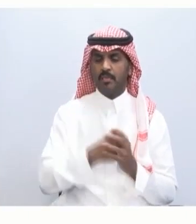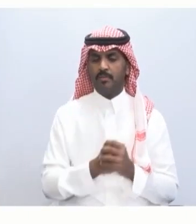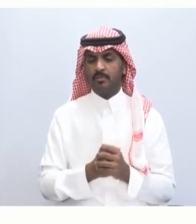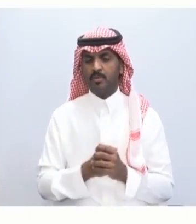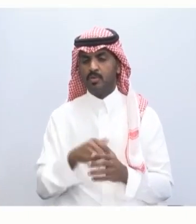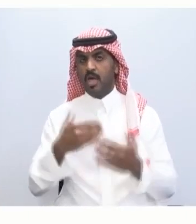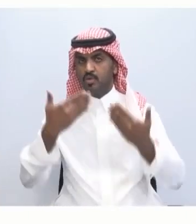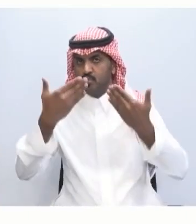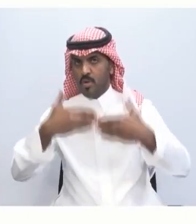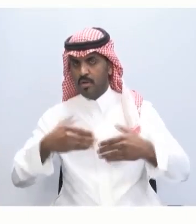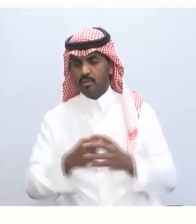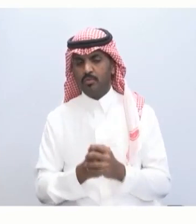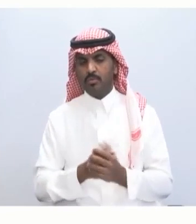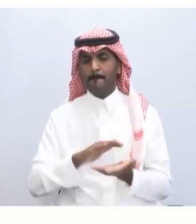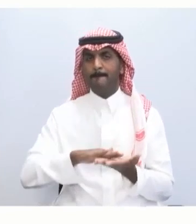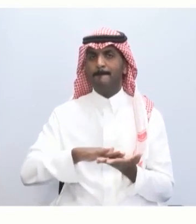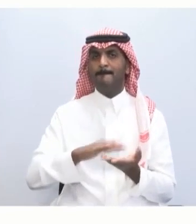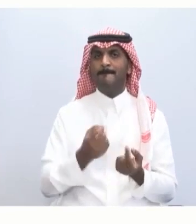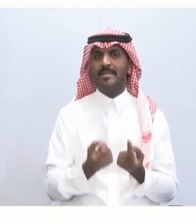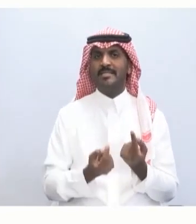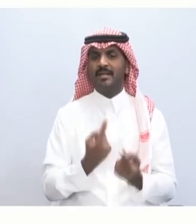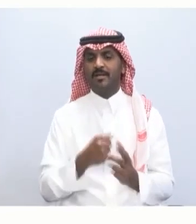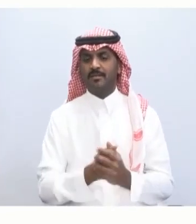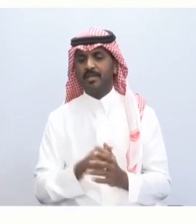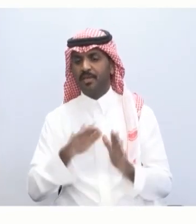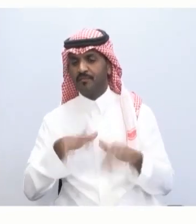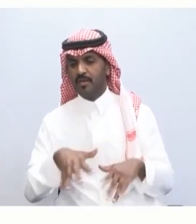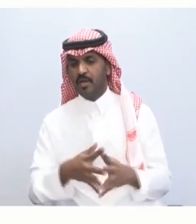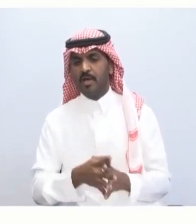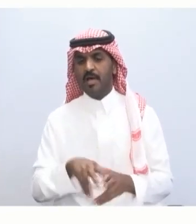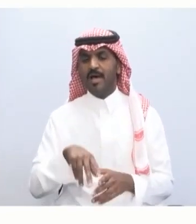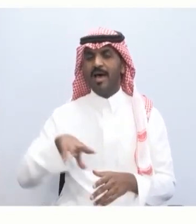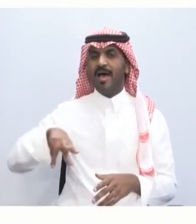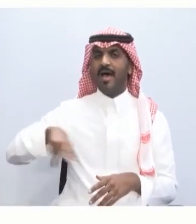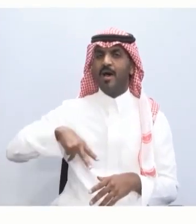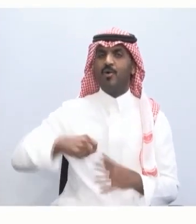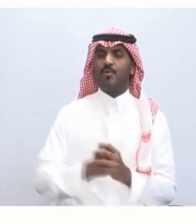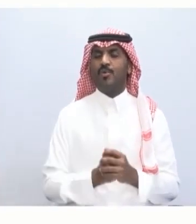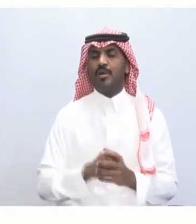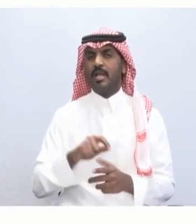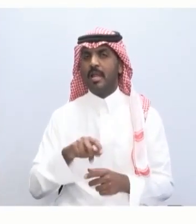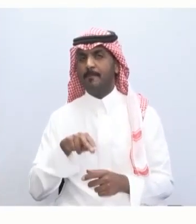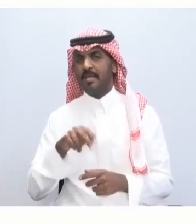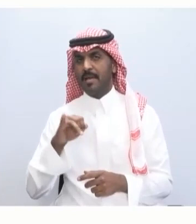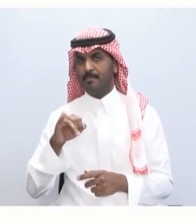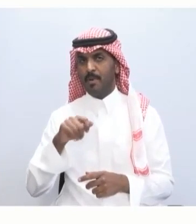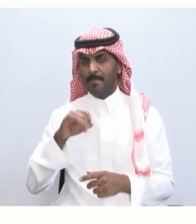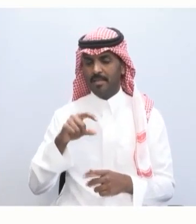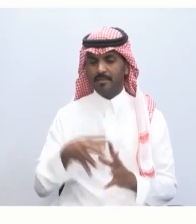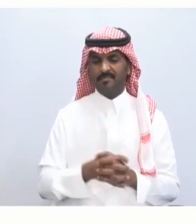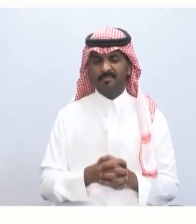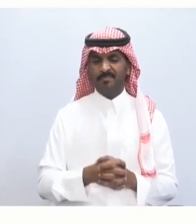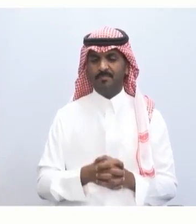الرياض في مزرعه داخل السور وترك فيها اخاه الامام او الامير محمد بن عبد الرحمن